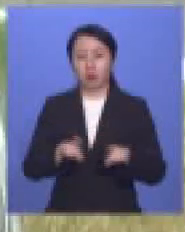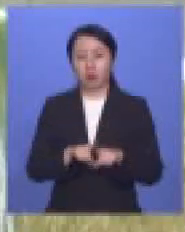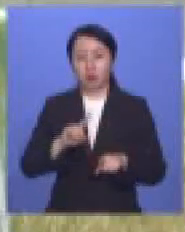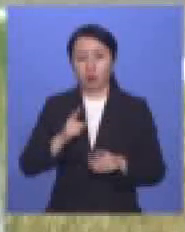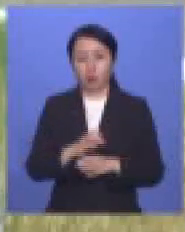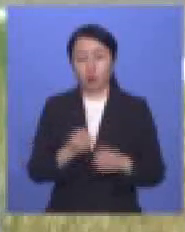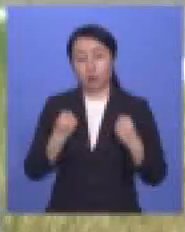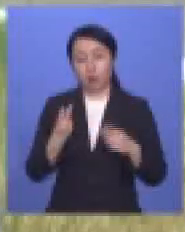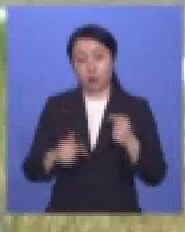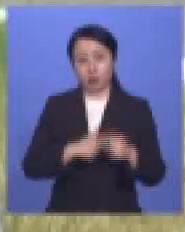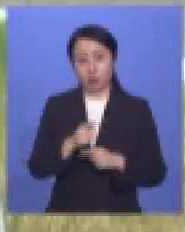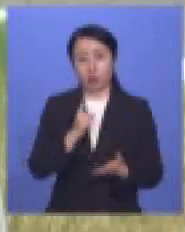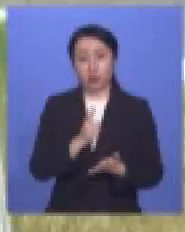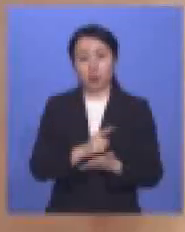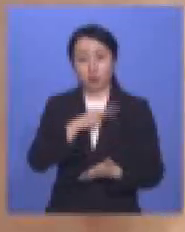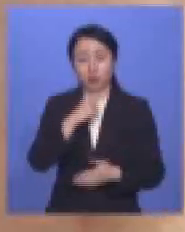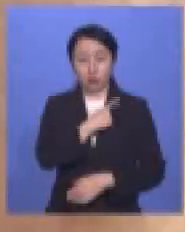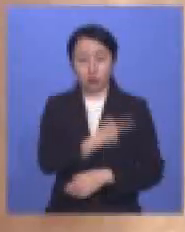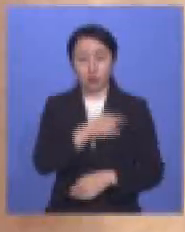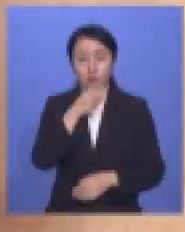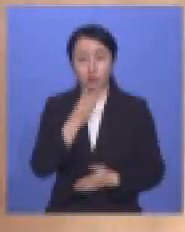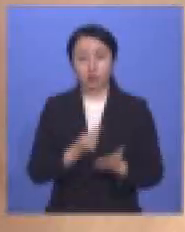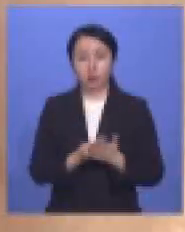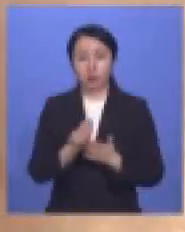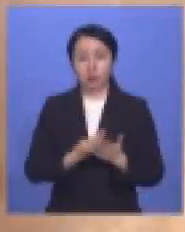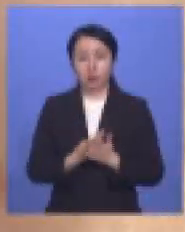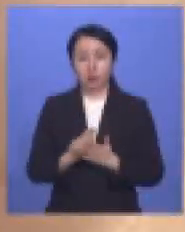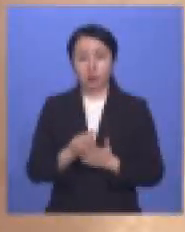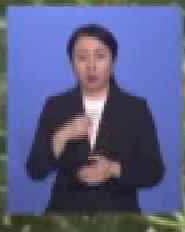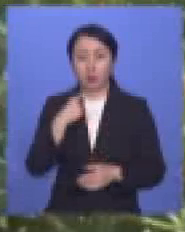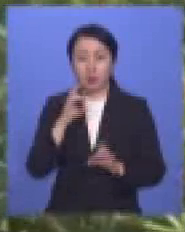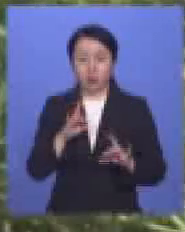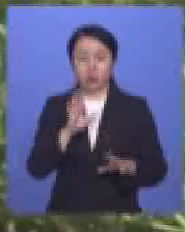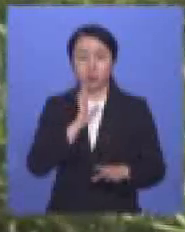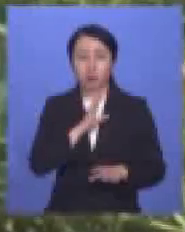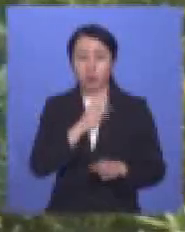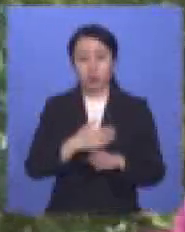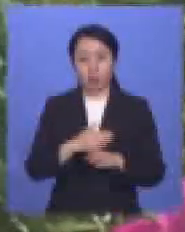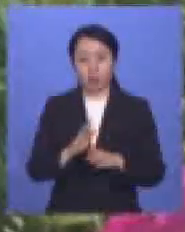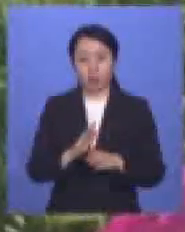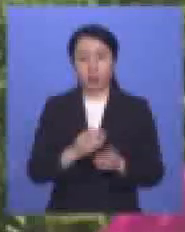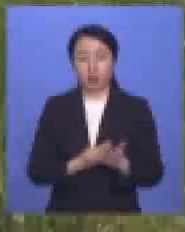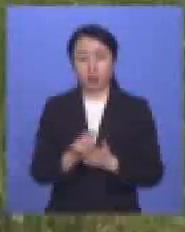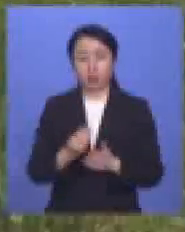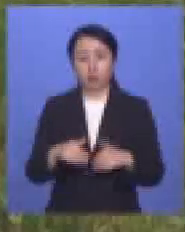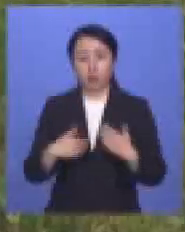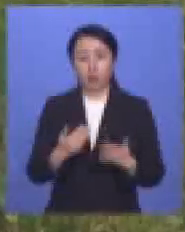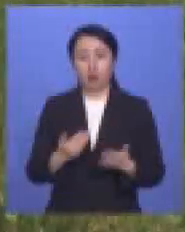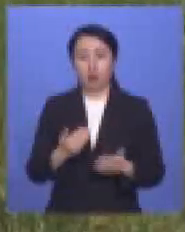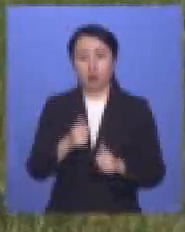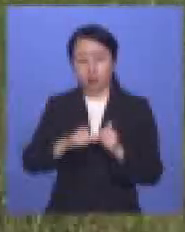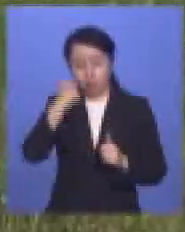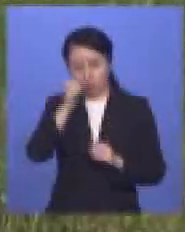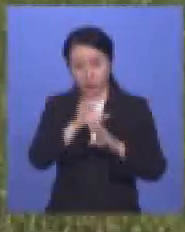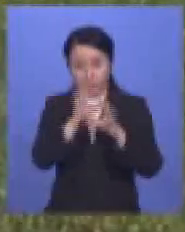первый взгляд, простой бизнес требует много сил, времени и денежных вложений, рассказывает женщина. Отдельную строку расходов она выделяет для